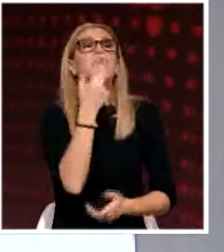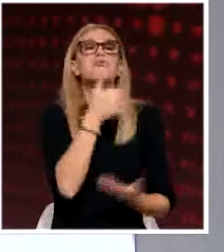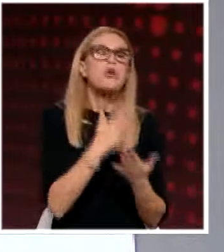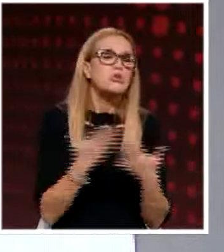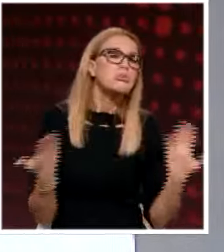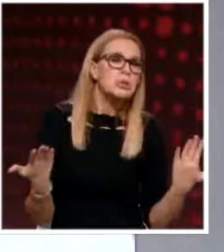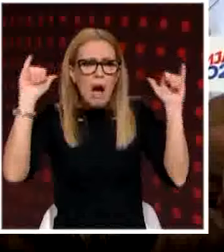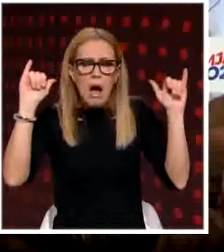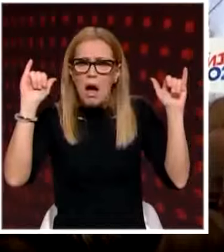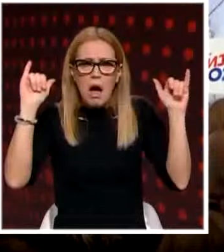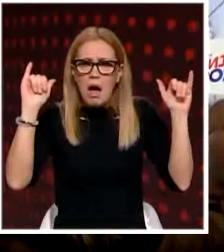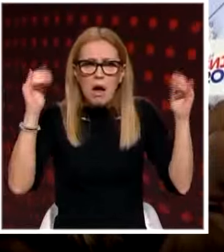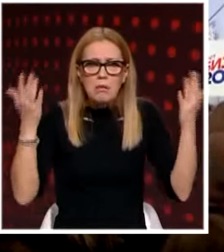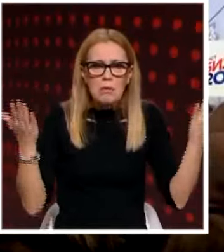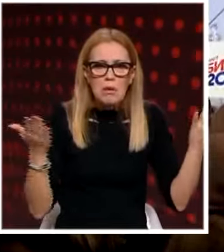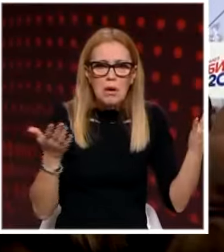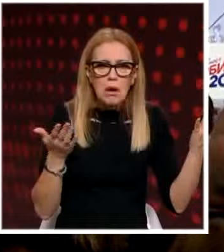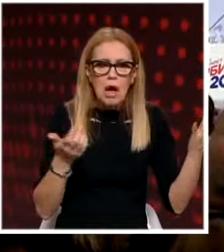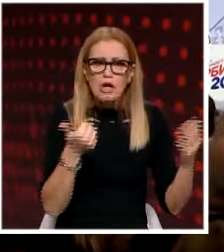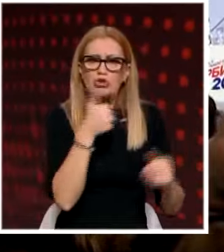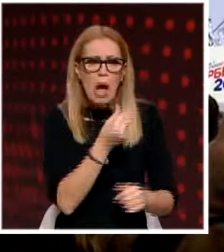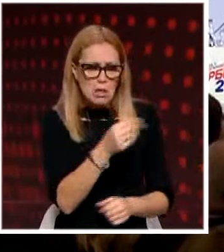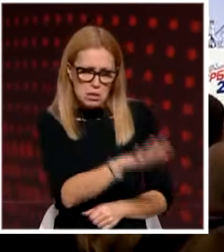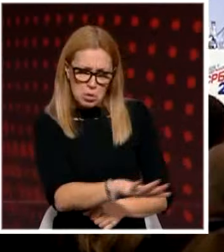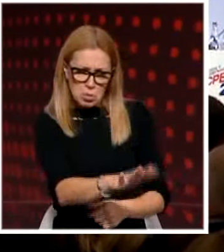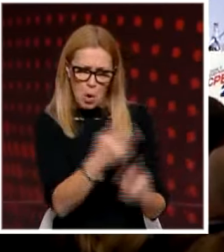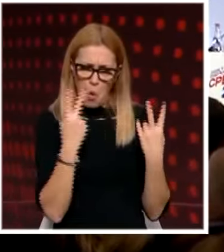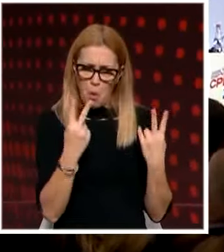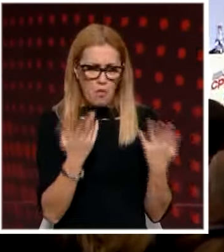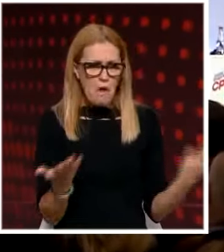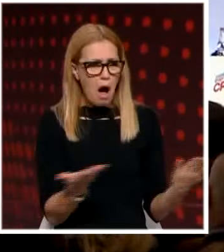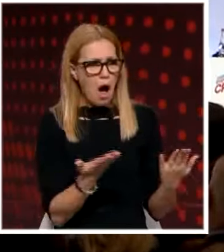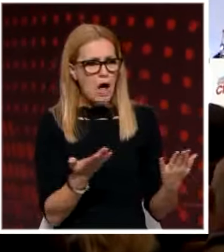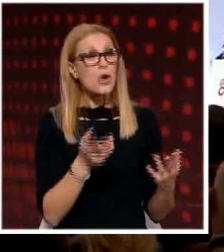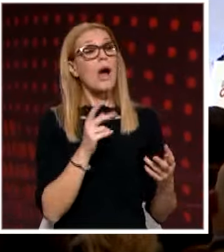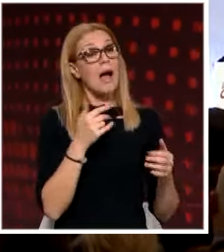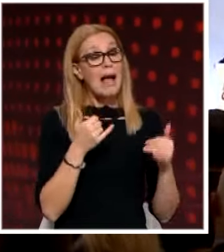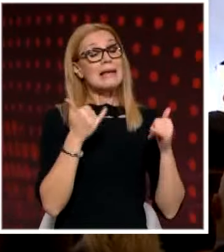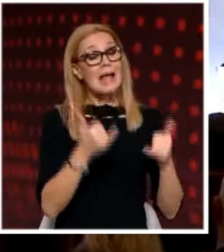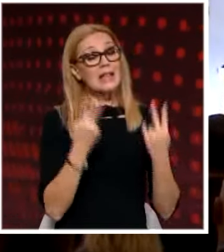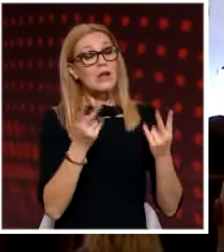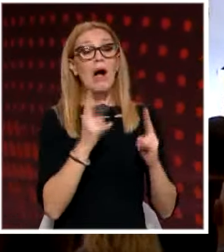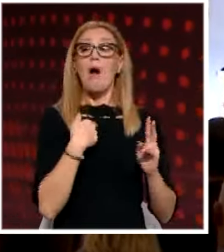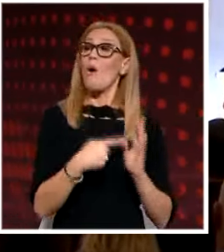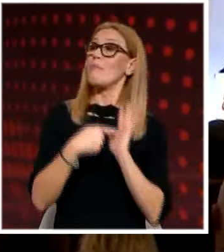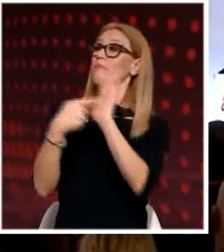foglalkozik a magánszektor befektetéseit is, tette hozzá Brnabić.